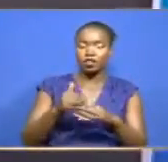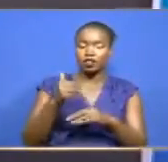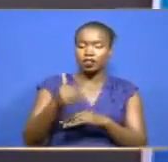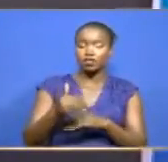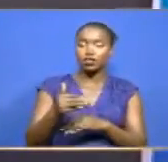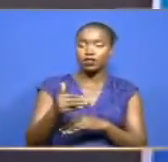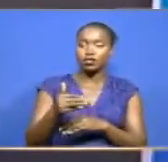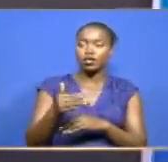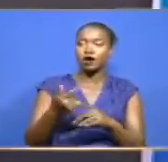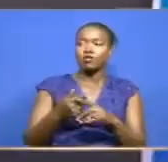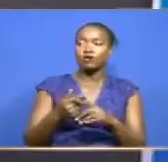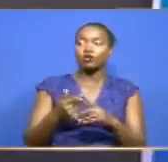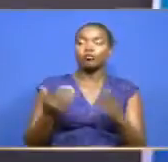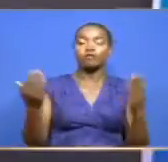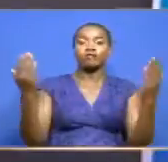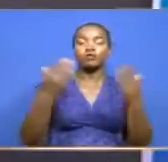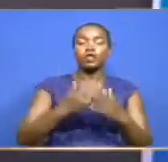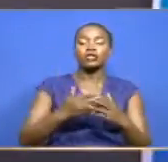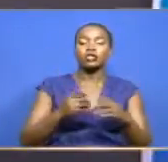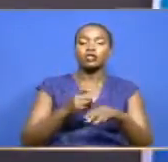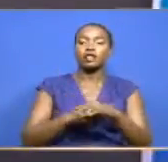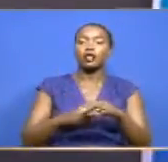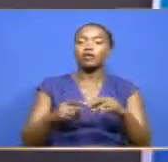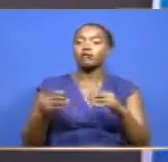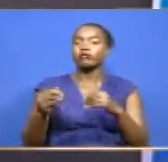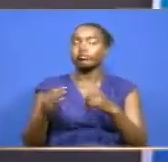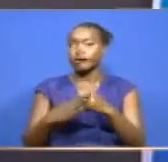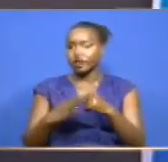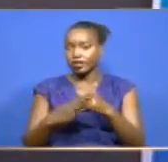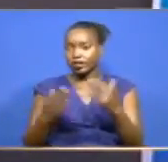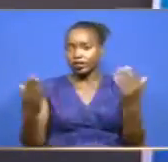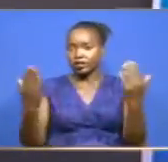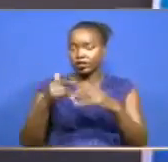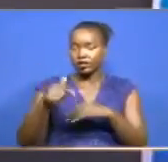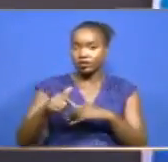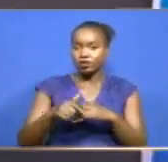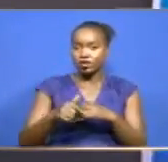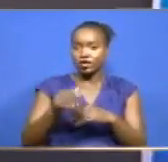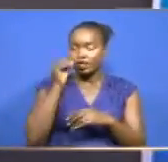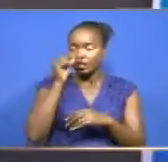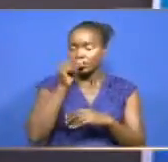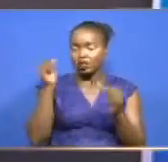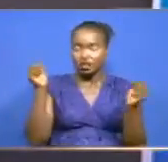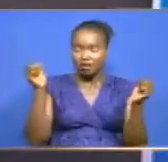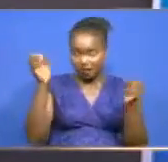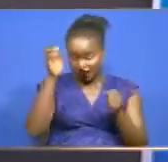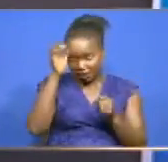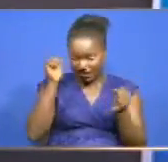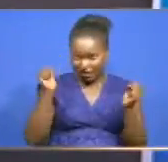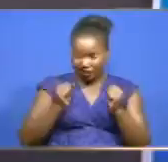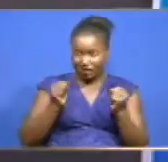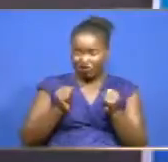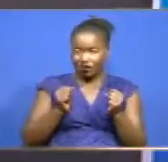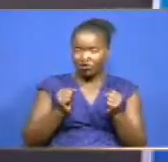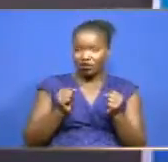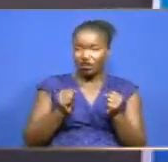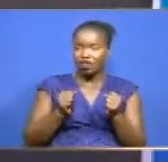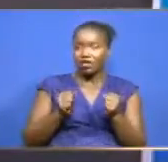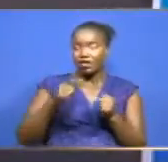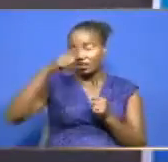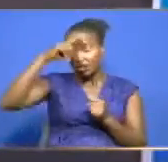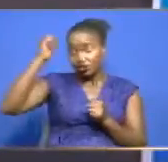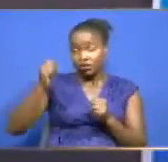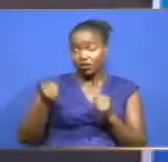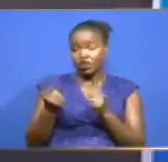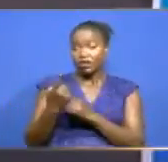saa 3 leo usiku. Maeneo ya Nyeri na maeneo ya Eldoret ndio baridi zaidi, viwango vya joto vitafikia nyuzi 11.